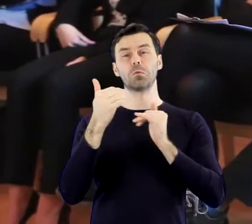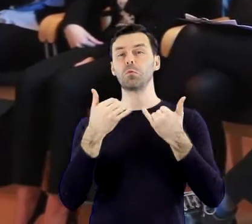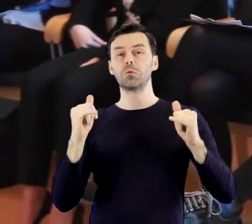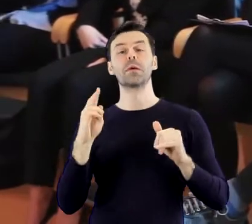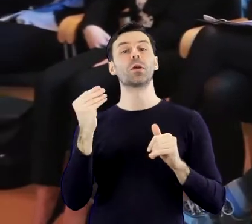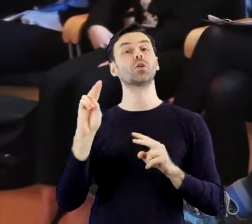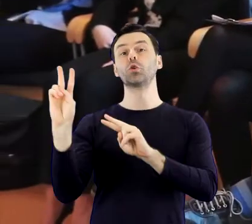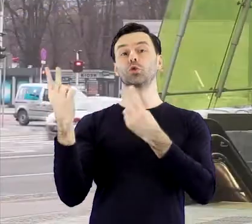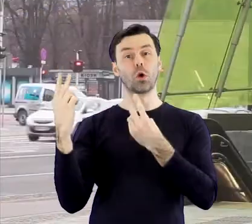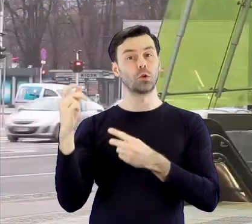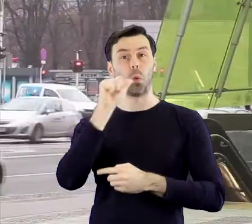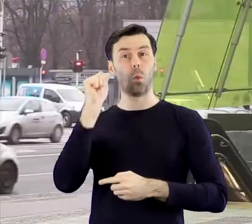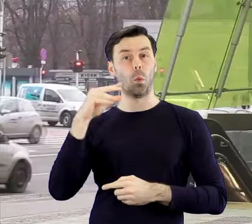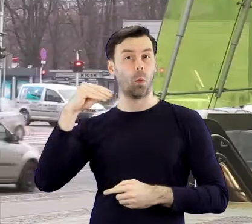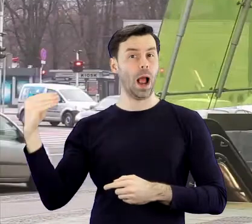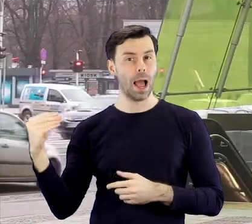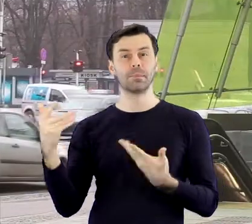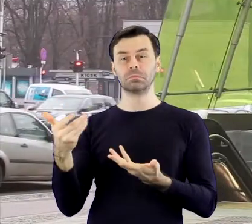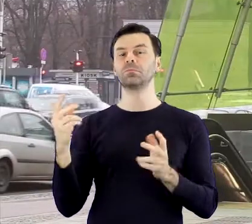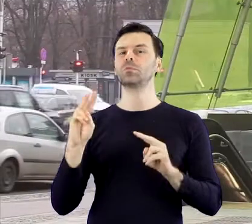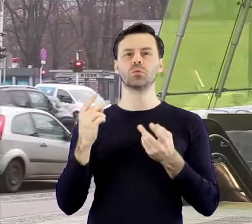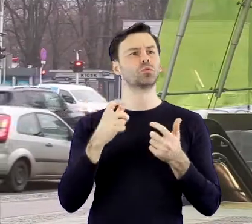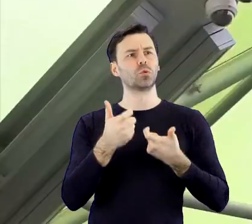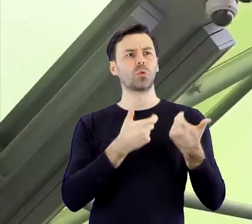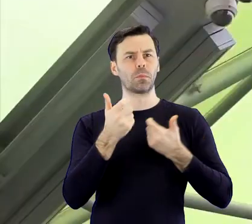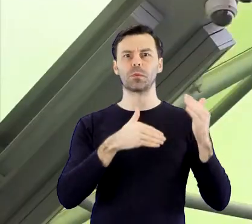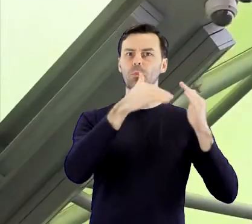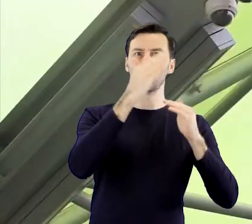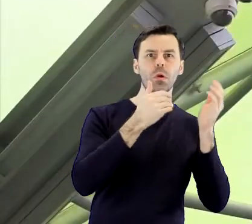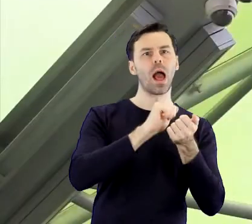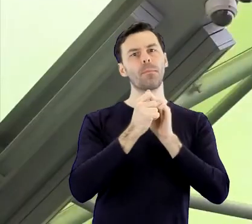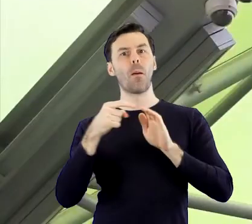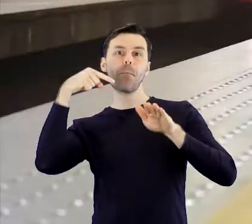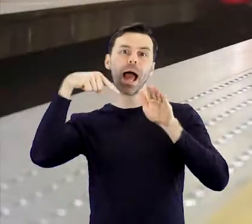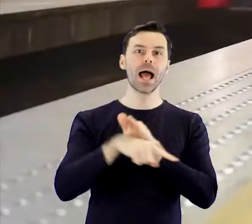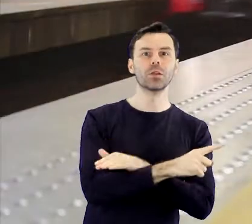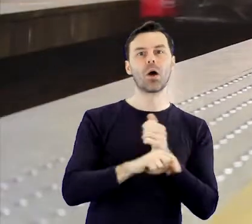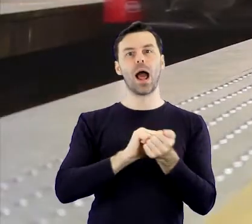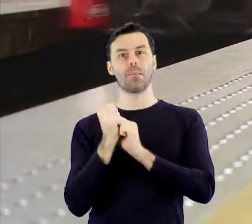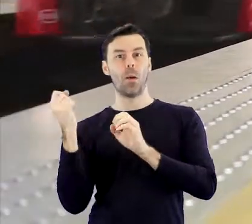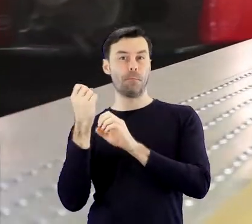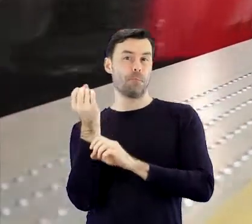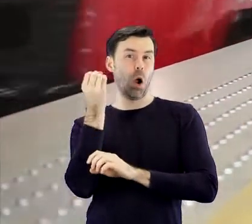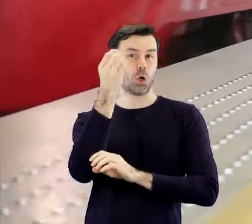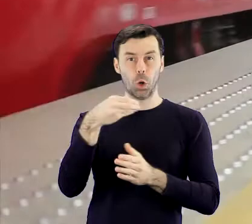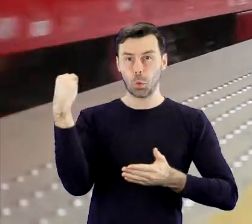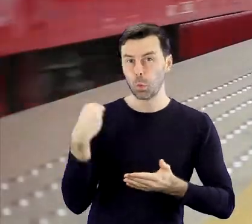tych inwestycji powstawały budynki, powstawała linia metra, kupowano pociągi. Były projekty,